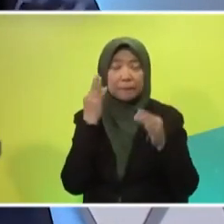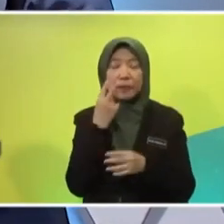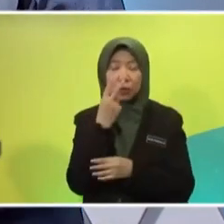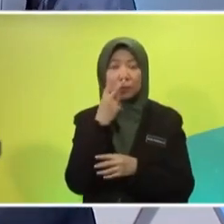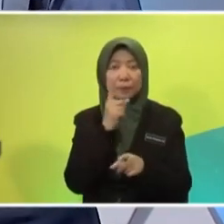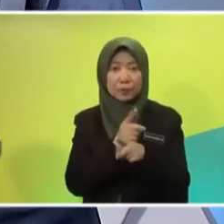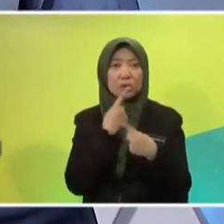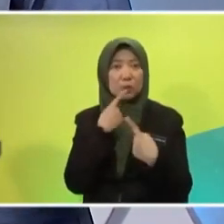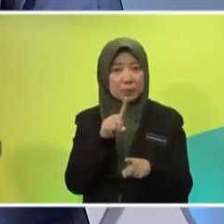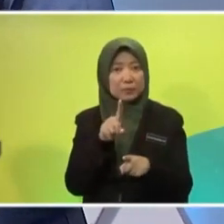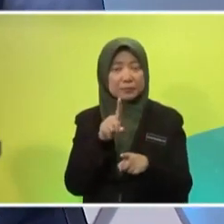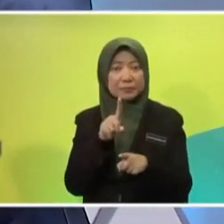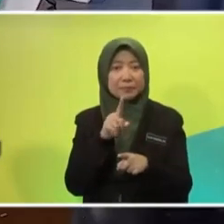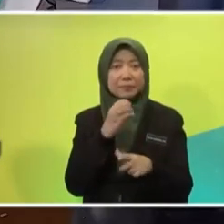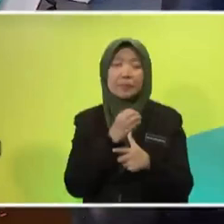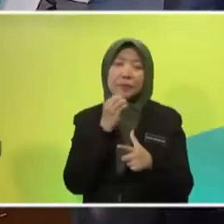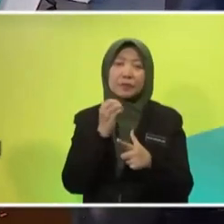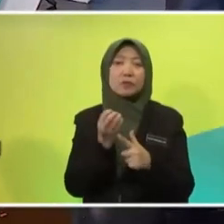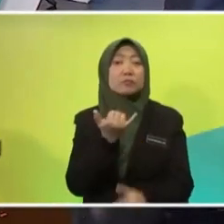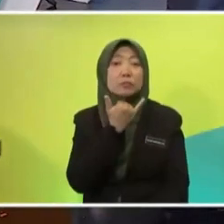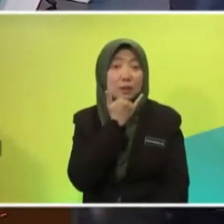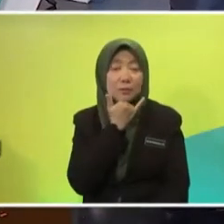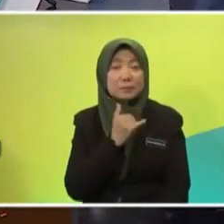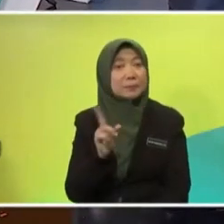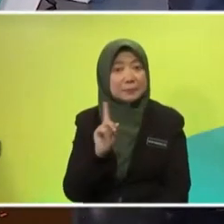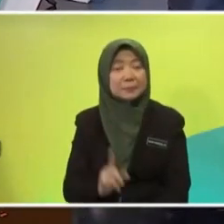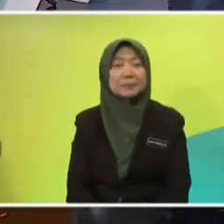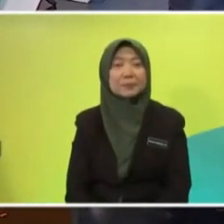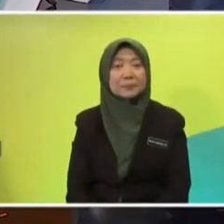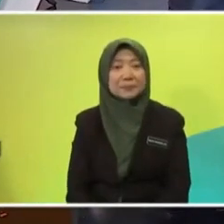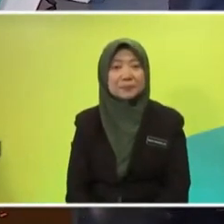jawapannya sama-sama betul atau tak jawapan cikgu Su.